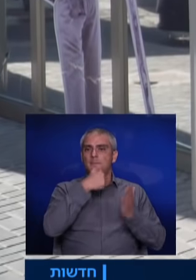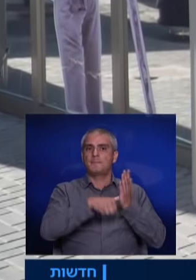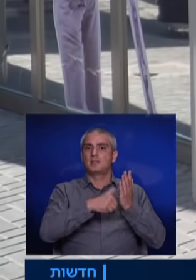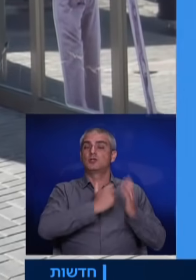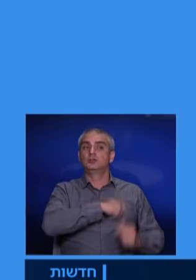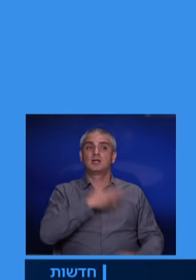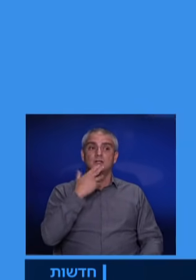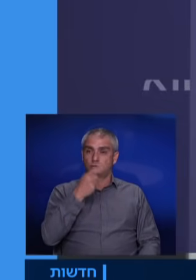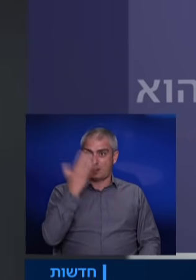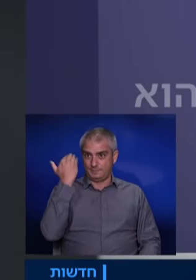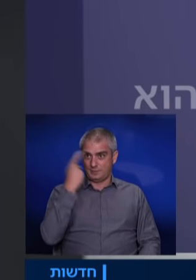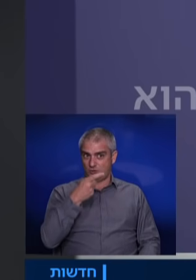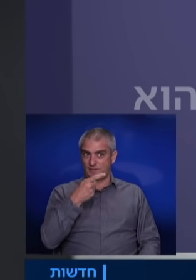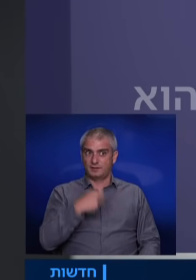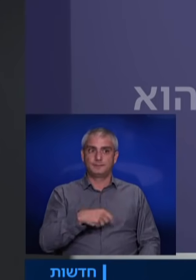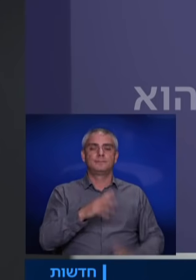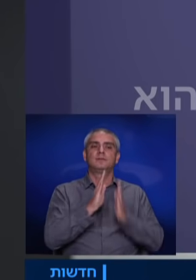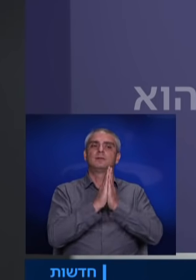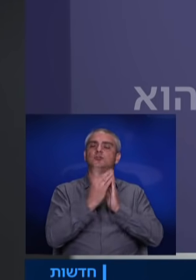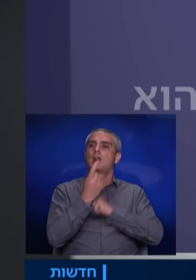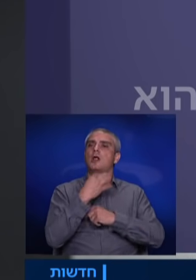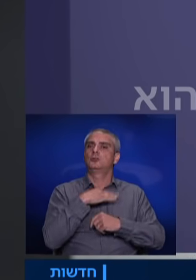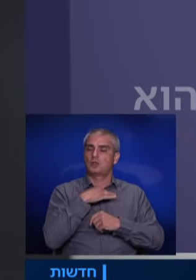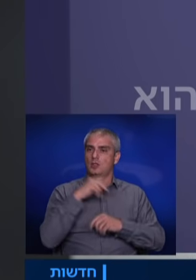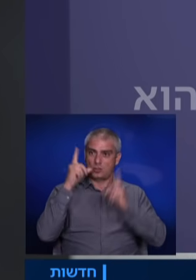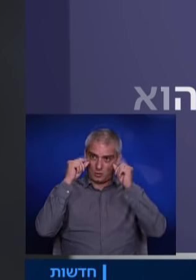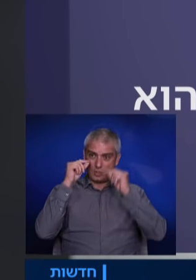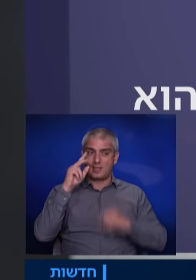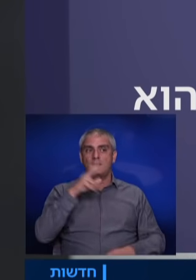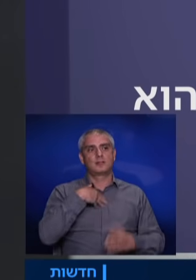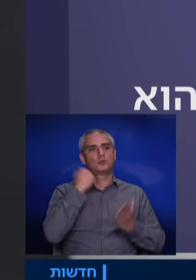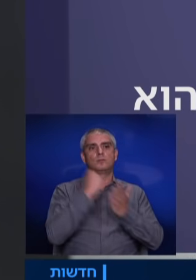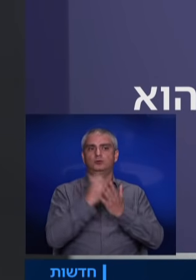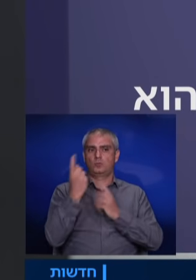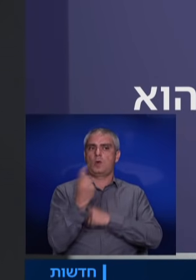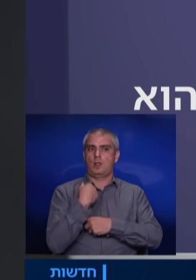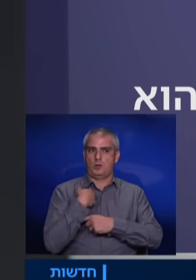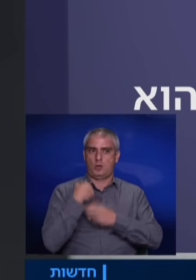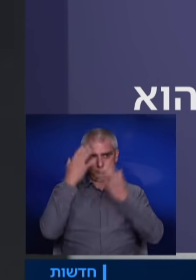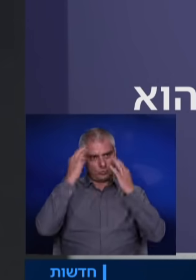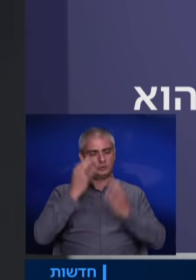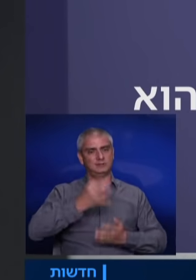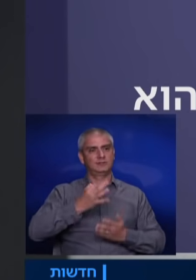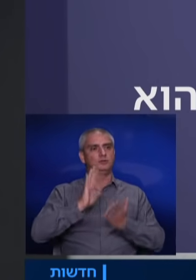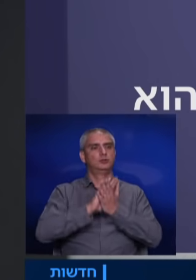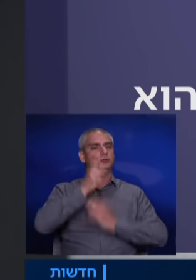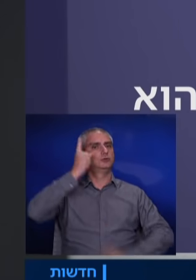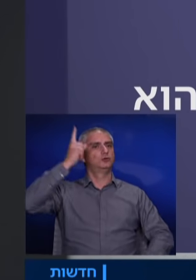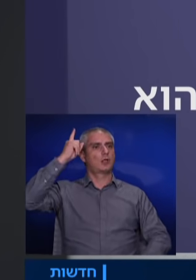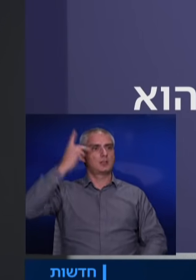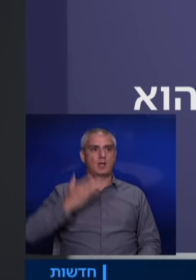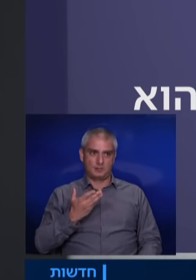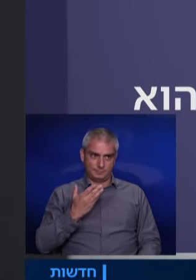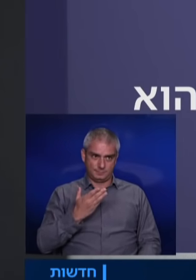עיריית ירושלים אז. לבקשת הלקוח שלנו, ניר ברקת, אנו מאשרים שהוא לקוח מוערך של הסניף ב-16 השנים